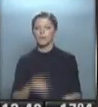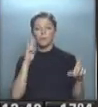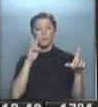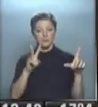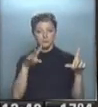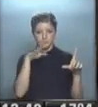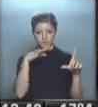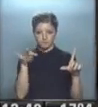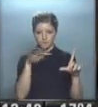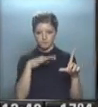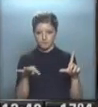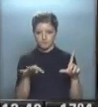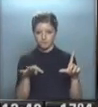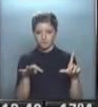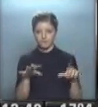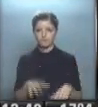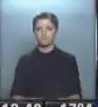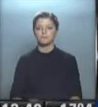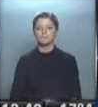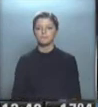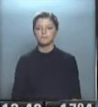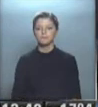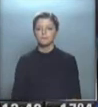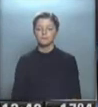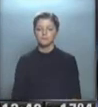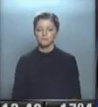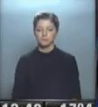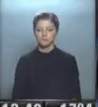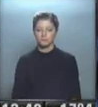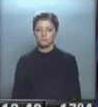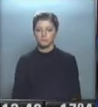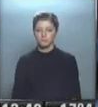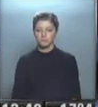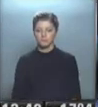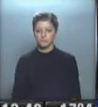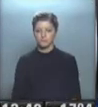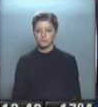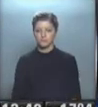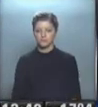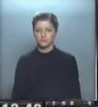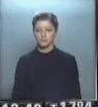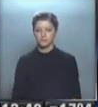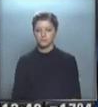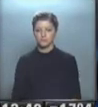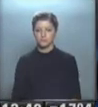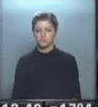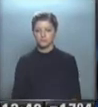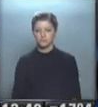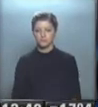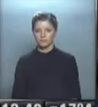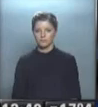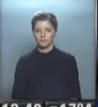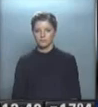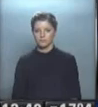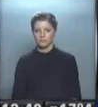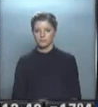اي طلباتها ملبه يعني فتبهدل نفسها ليش يعني انتم شايفين الزحمه يعني الزحمه مع العمال الاجانب وهذا احنا ما احنا مخلصين لا